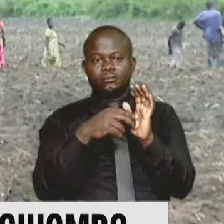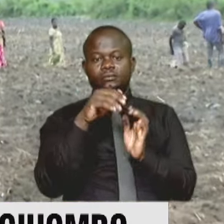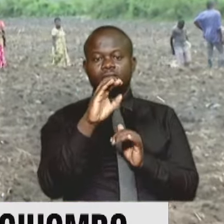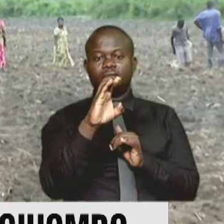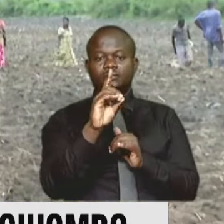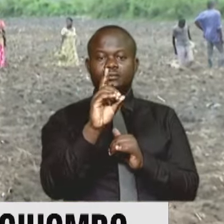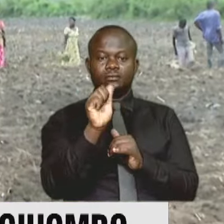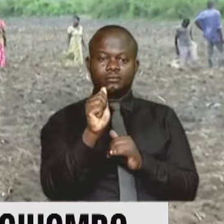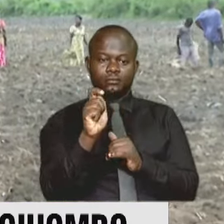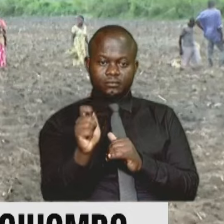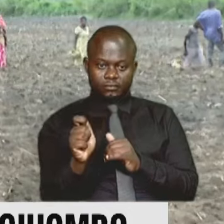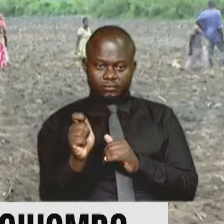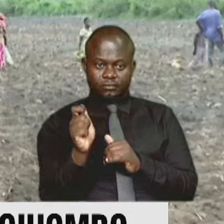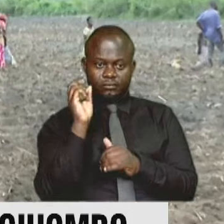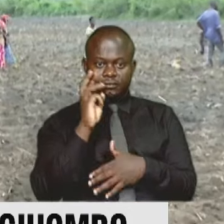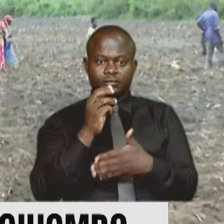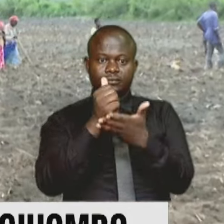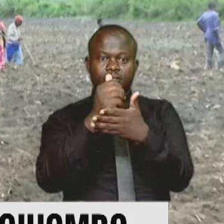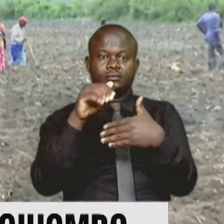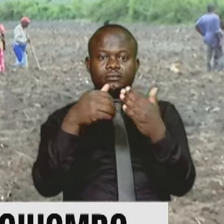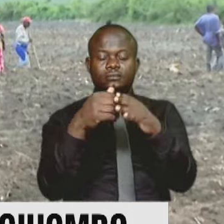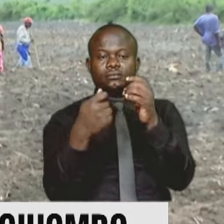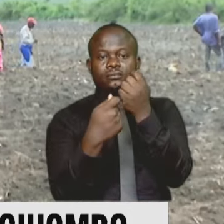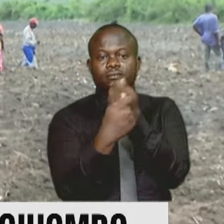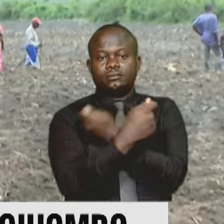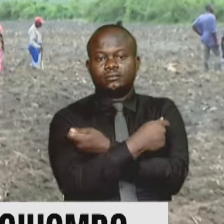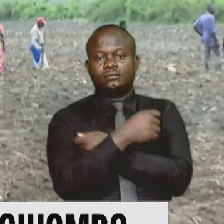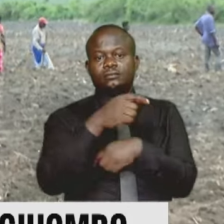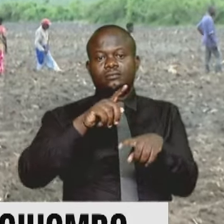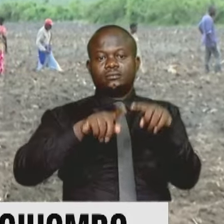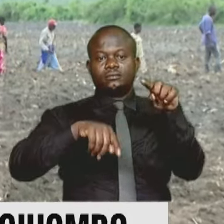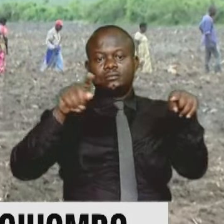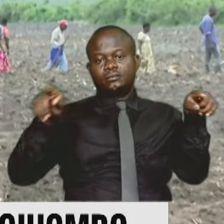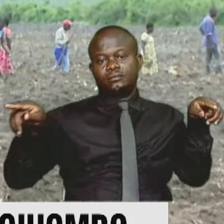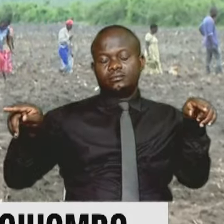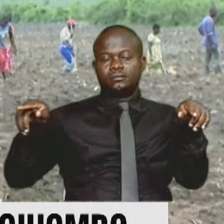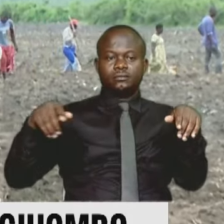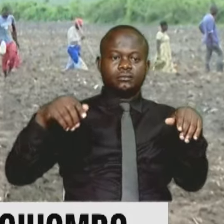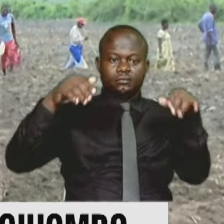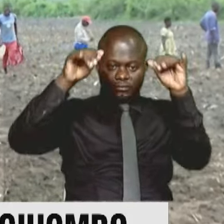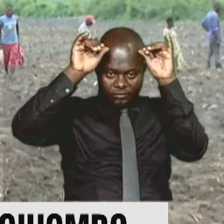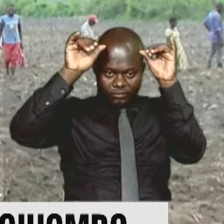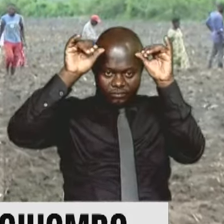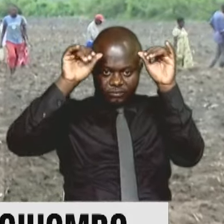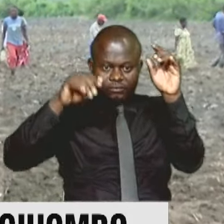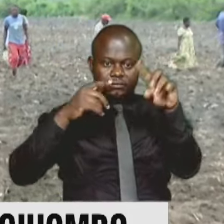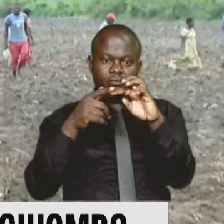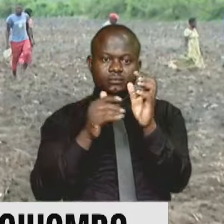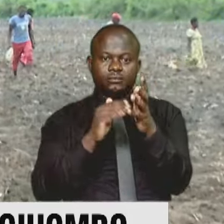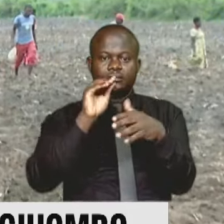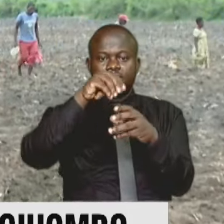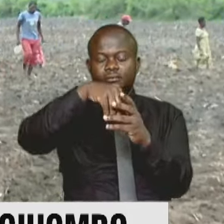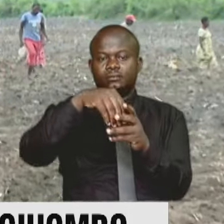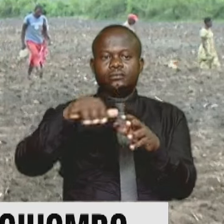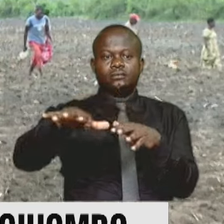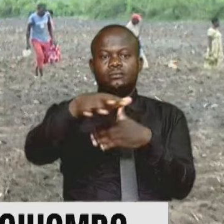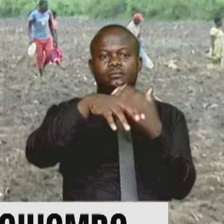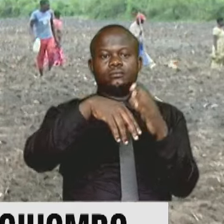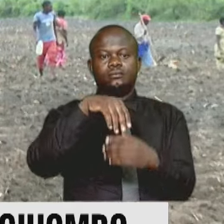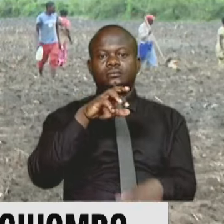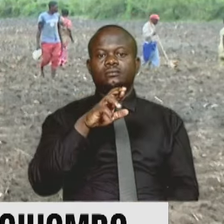ugiye kudufasha kuvugurura ibyanya bitandukanye by'ubuhinzi hano mu Karere kacu ka Nyagatare, hakaba harimo n'iki cyanya cya